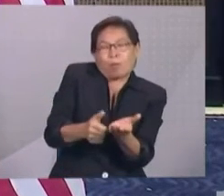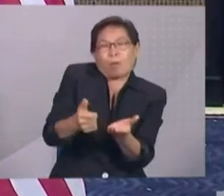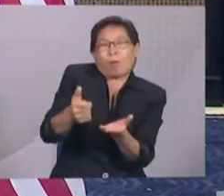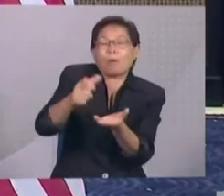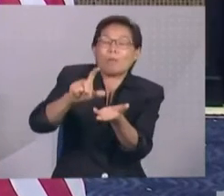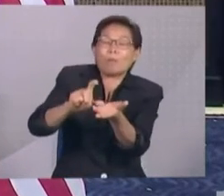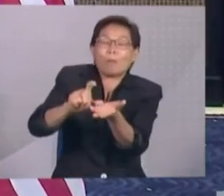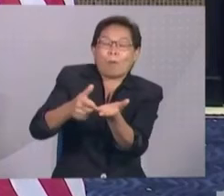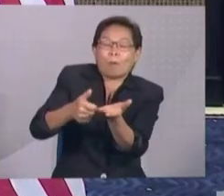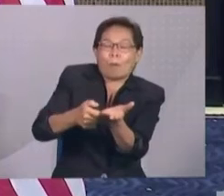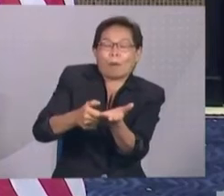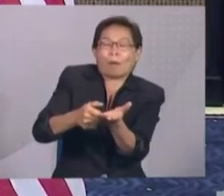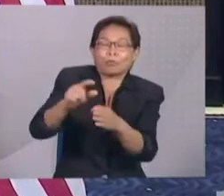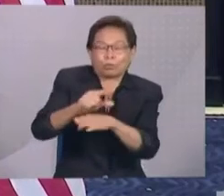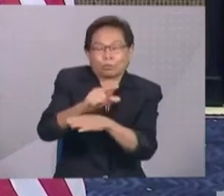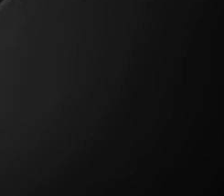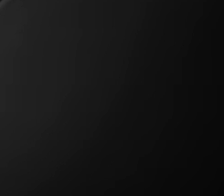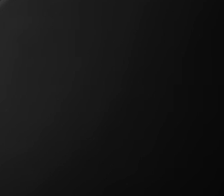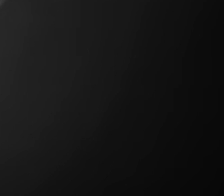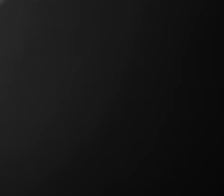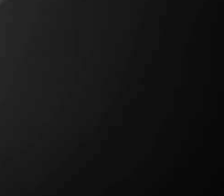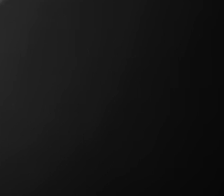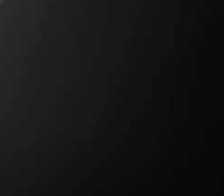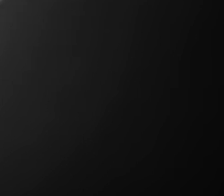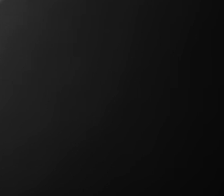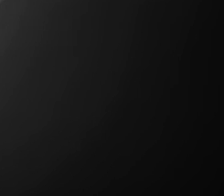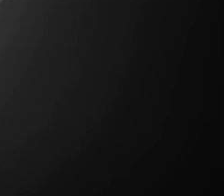untuk digunakan jika penuh